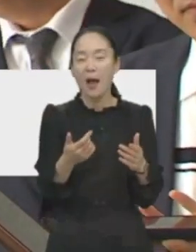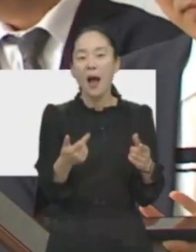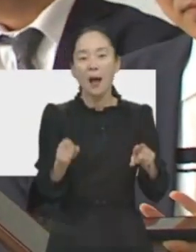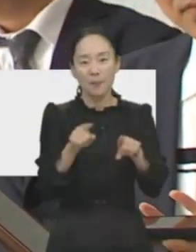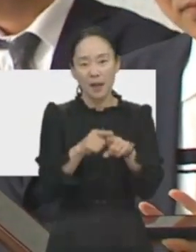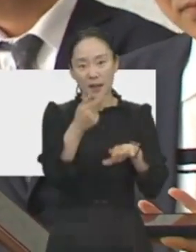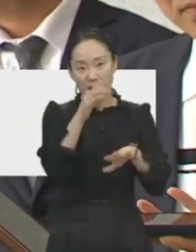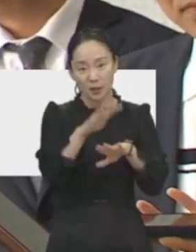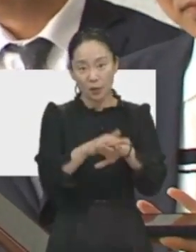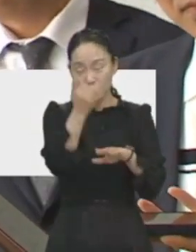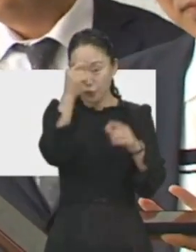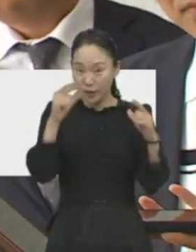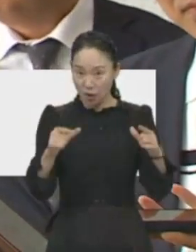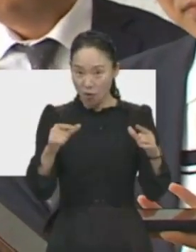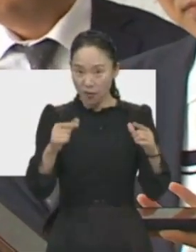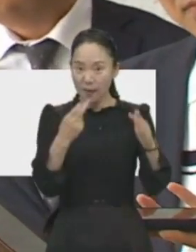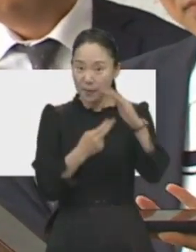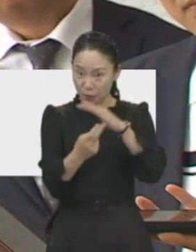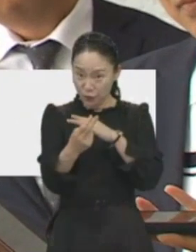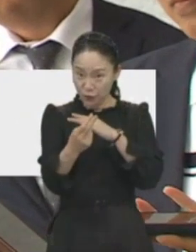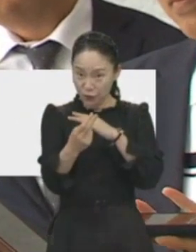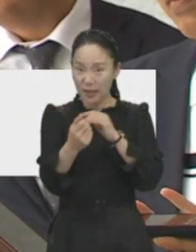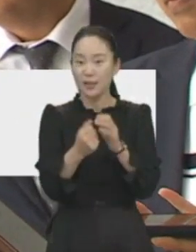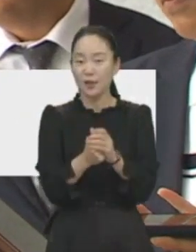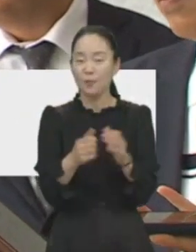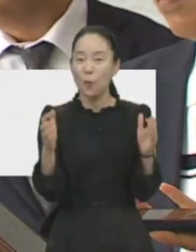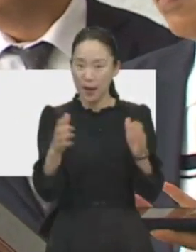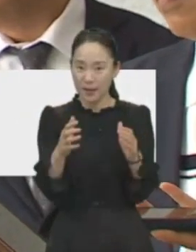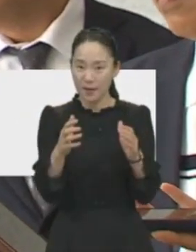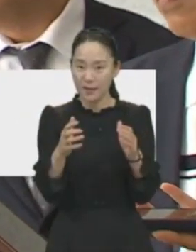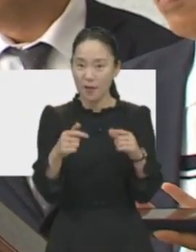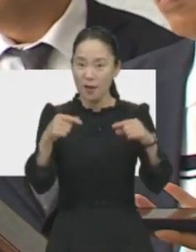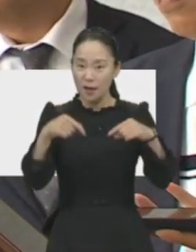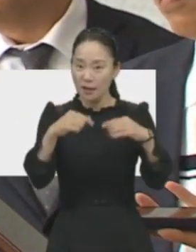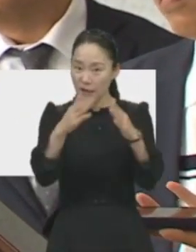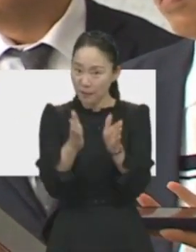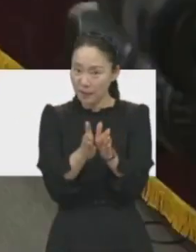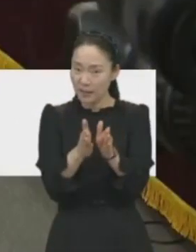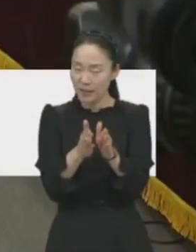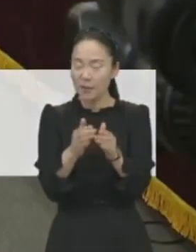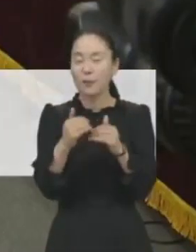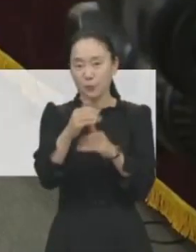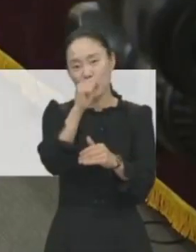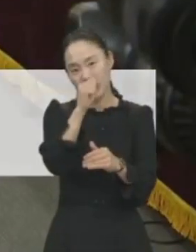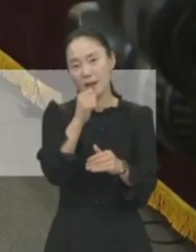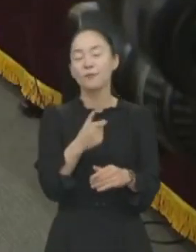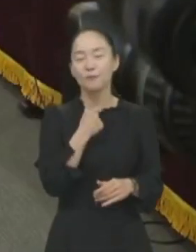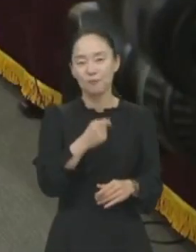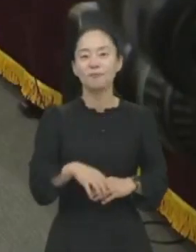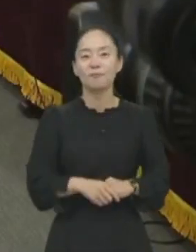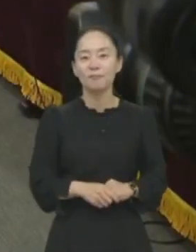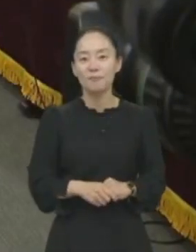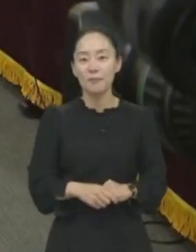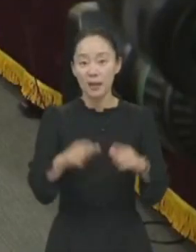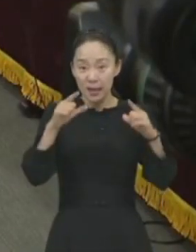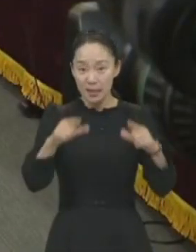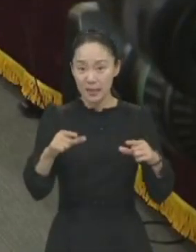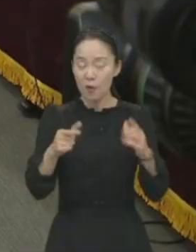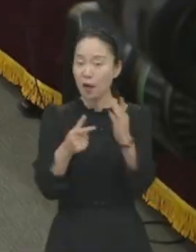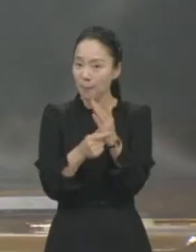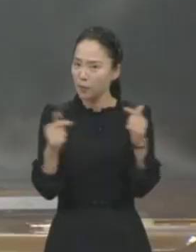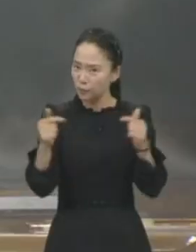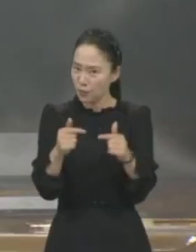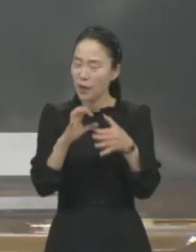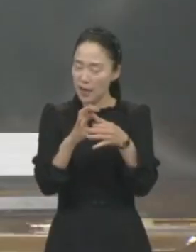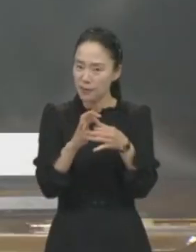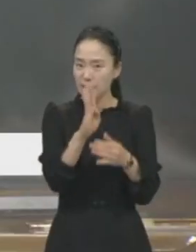모아나가는 그 작업을 이 정책실무협의체에서 했으면 좋겠다라는 바람을 가지고 있습니다. 지역화폐 축소에 대해서도